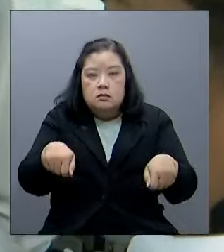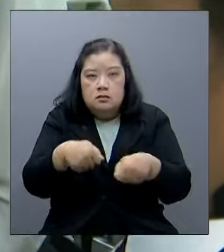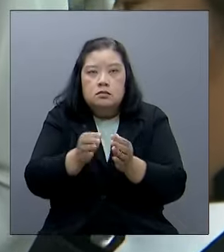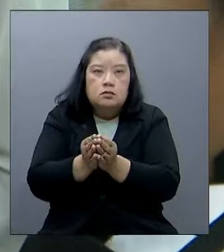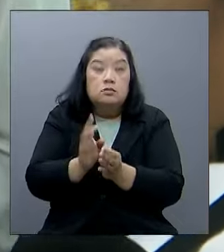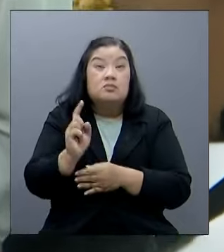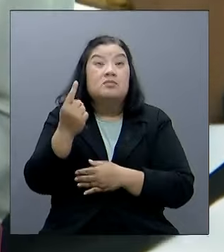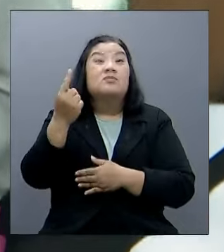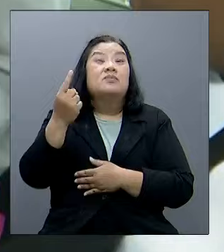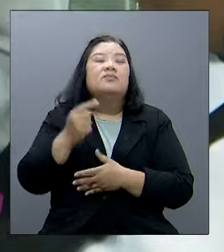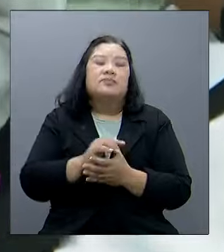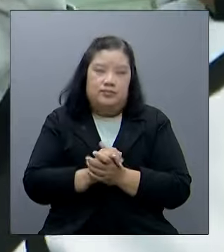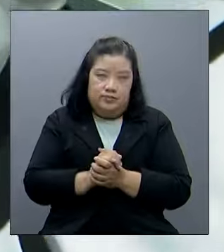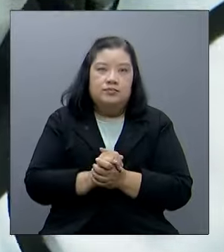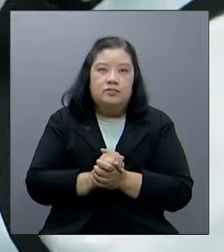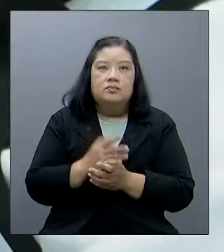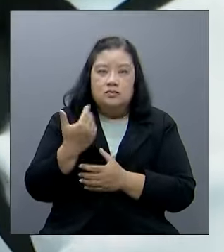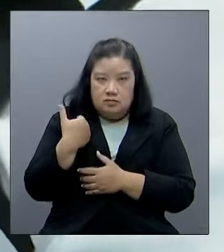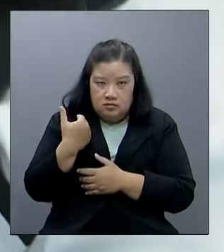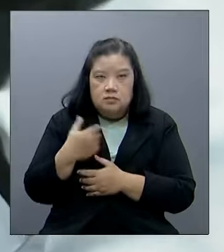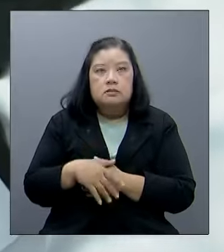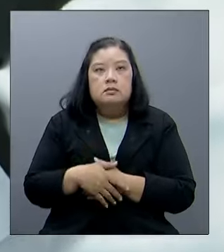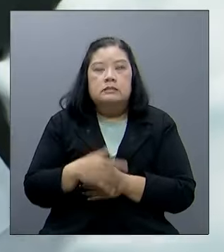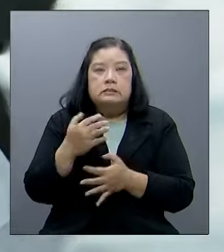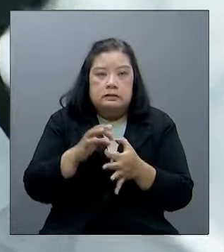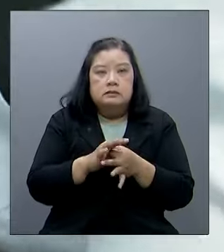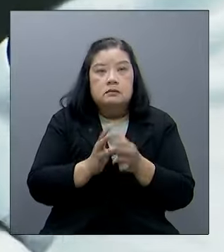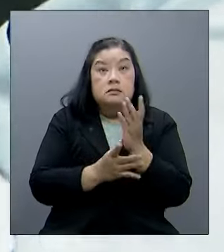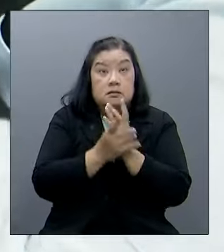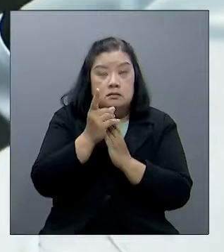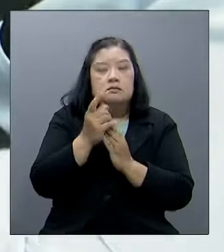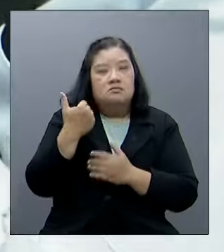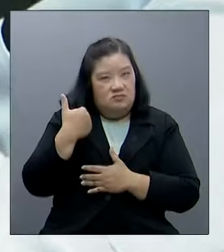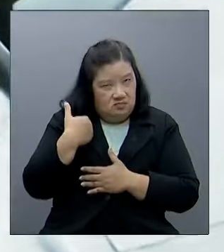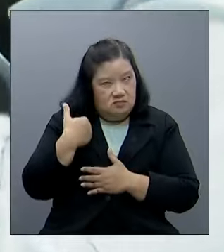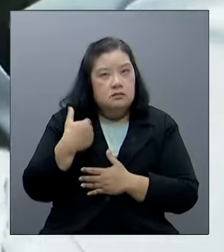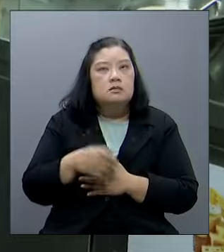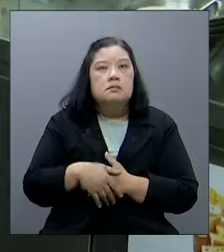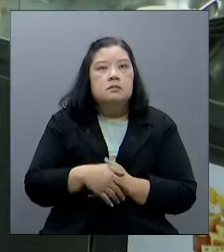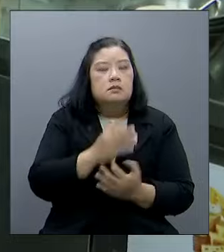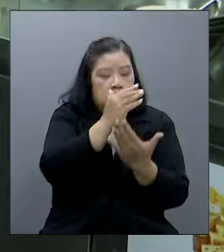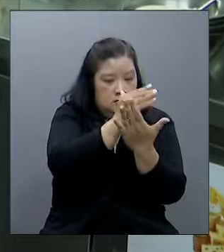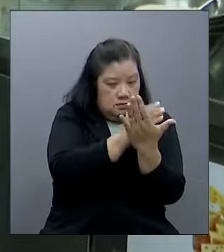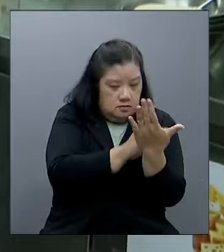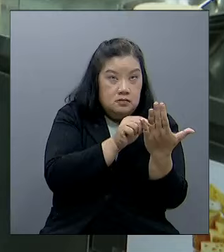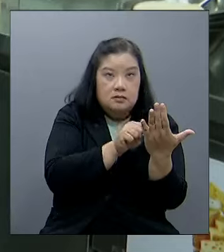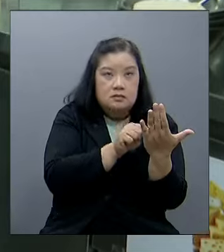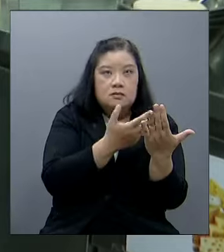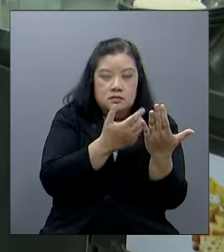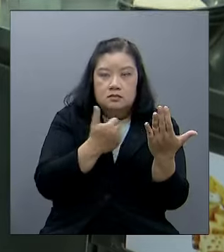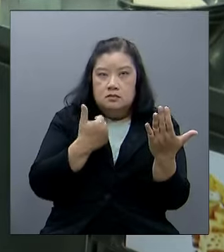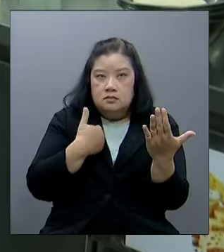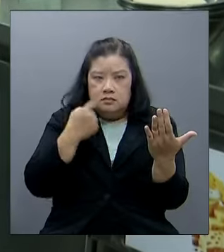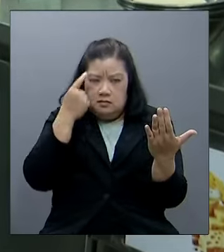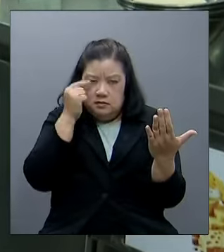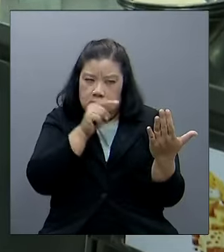ของเด็กแล้วก็ Menu Planning ก็คือแต่ละสัปดาห์เนาะเราก็จะมีเมนูให้แล้วก็คีเอทเม